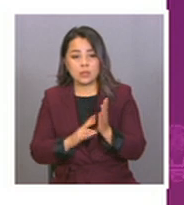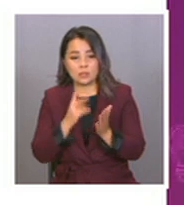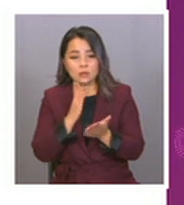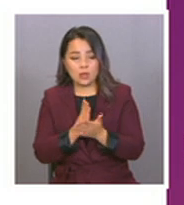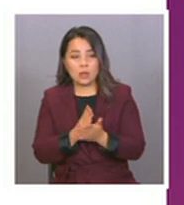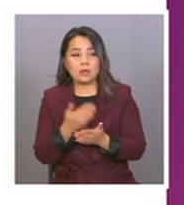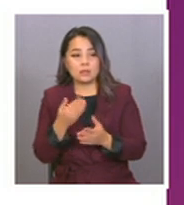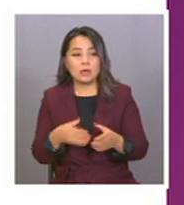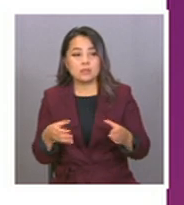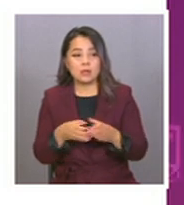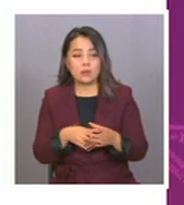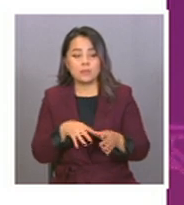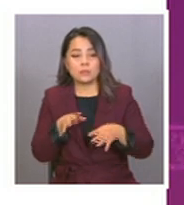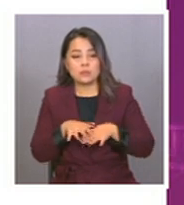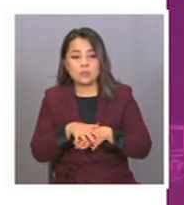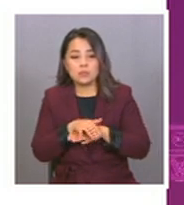Тұқымдас қылқан жапырақтылар.